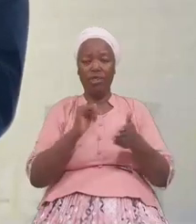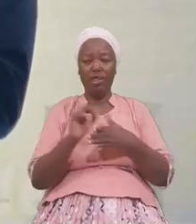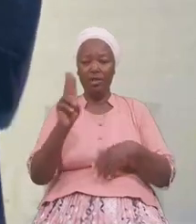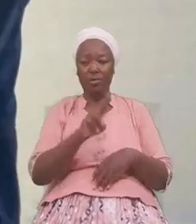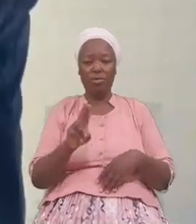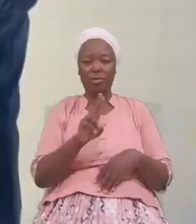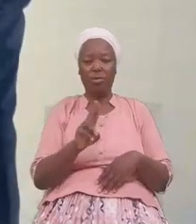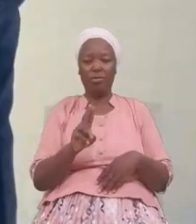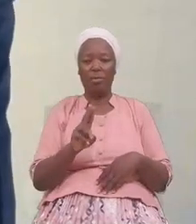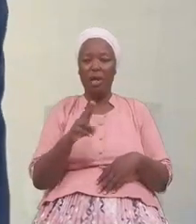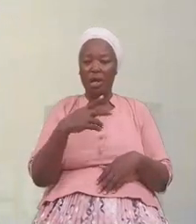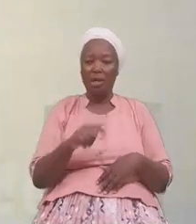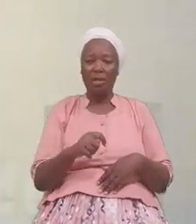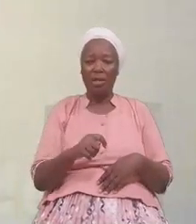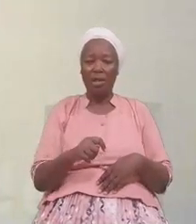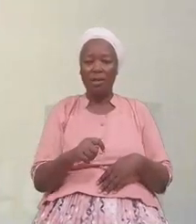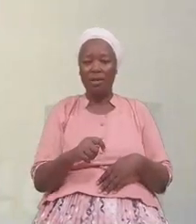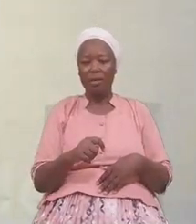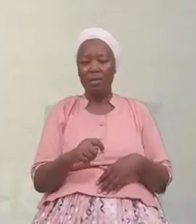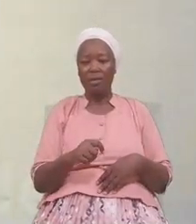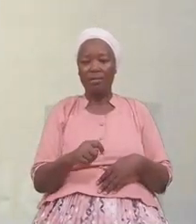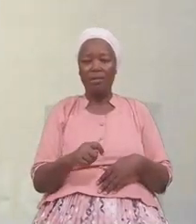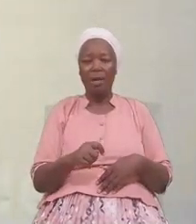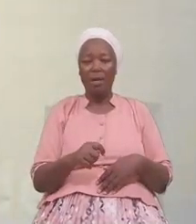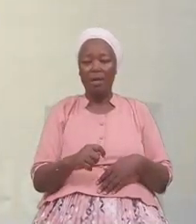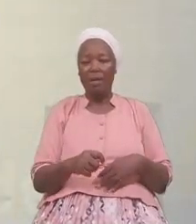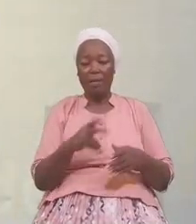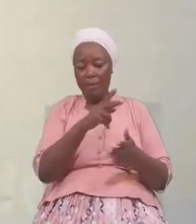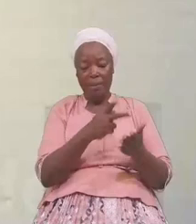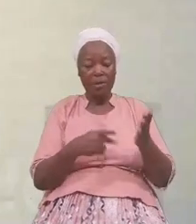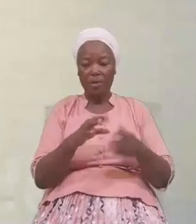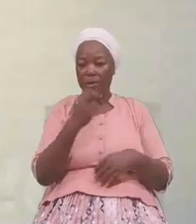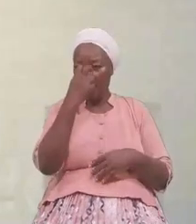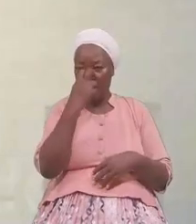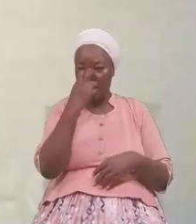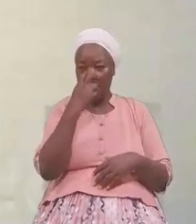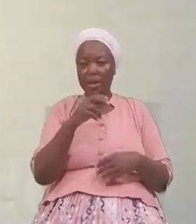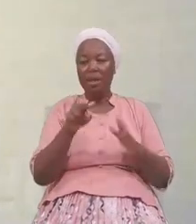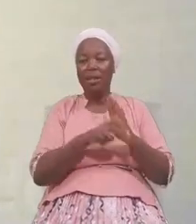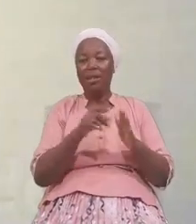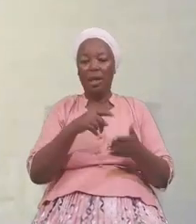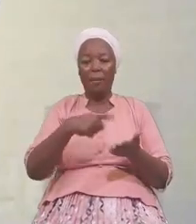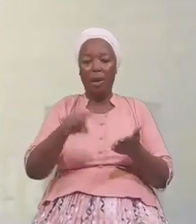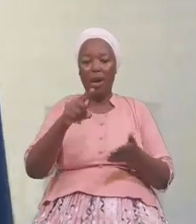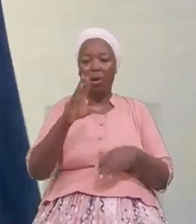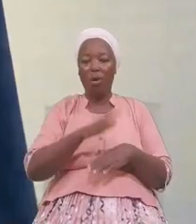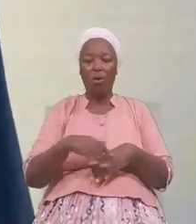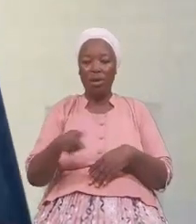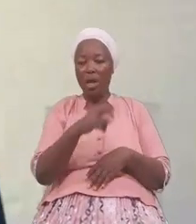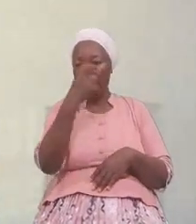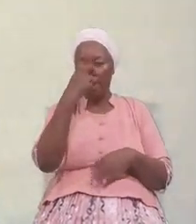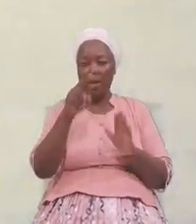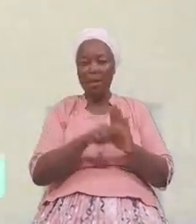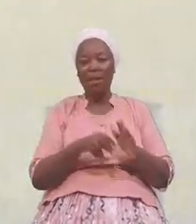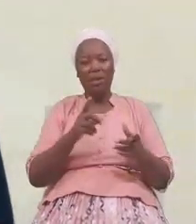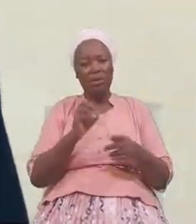Le badge de leur aveuglement, la marque de leur aveuglement. Pour que quand les